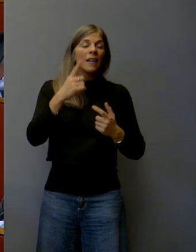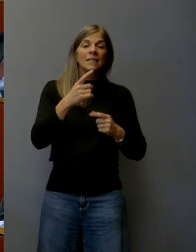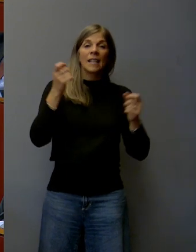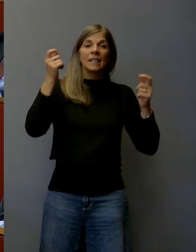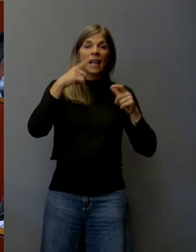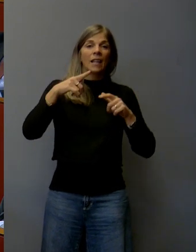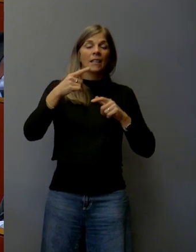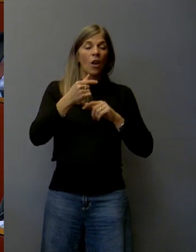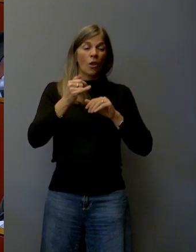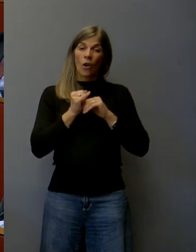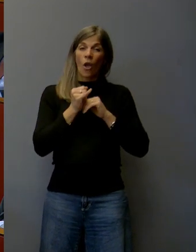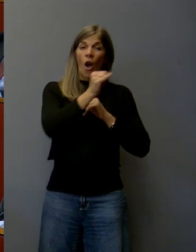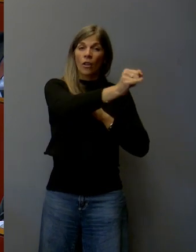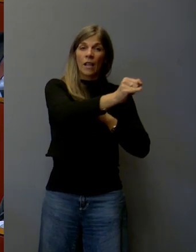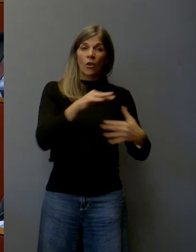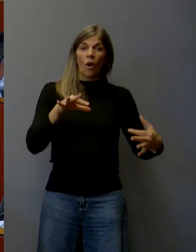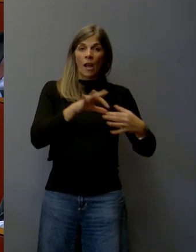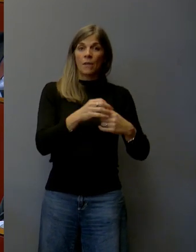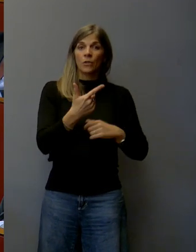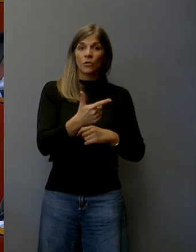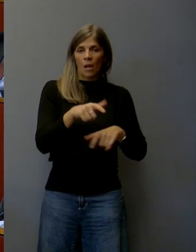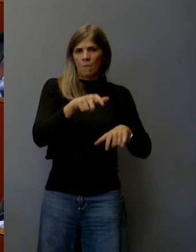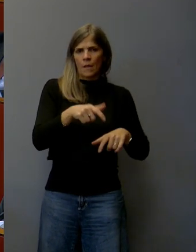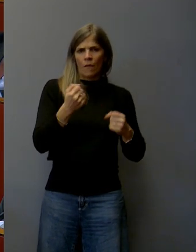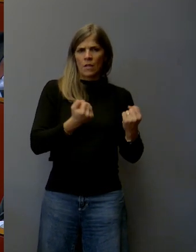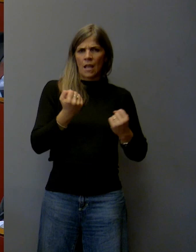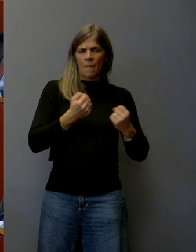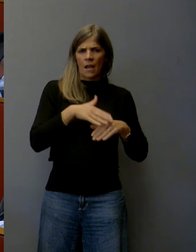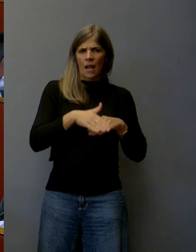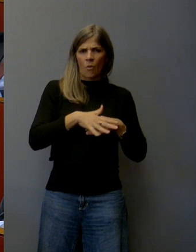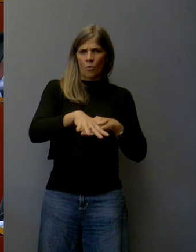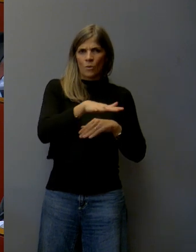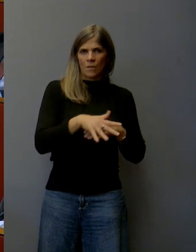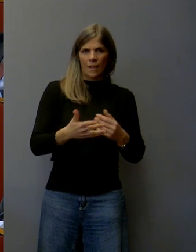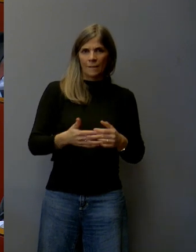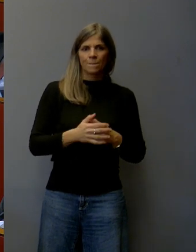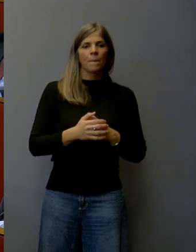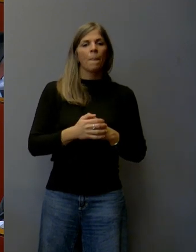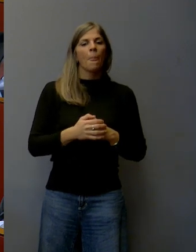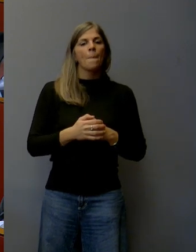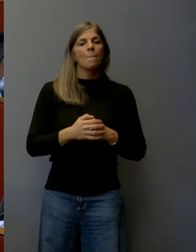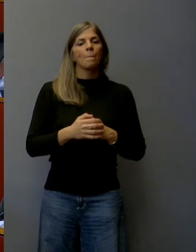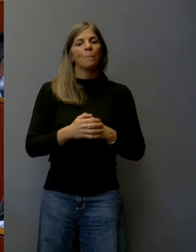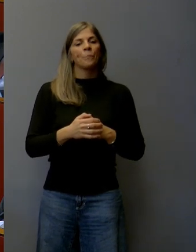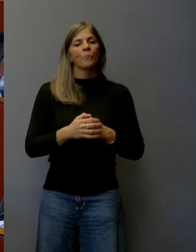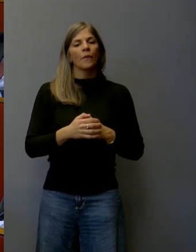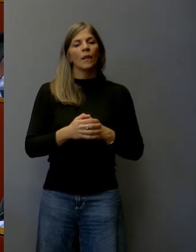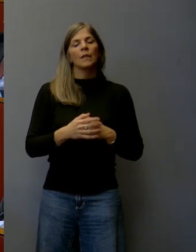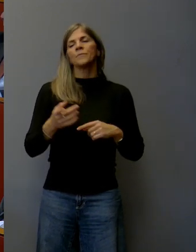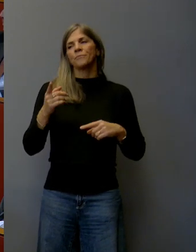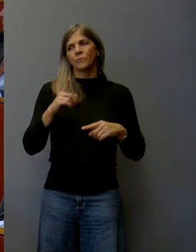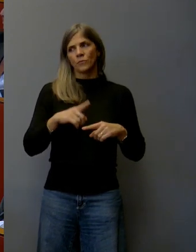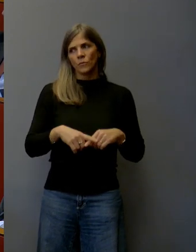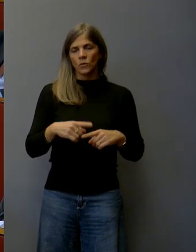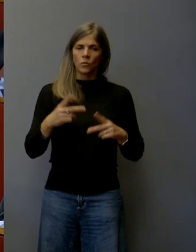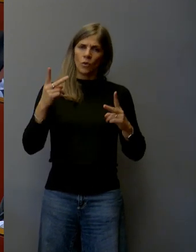poi bisogna pure arrivare da qualche parte tralascio La scomodità nelle orari serali